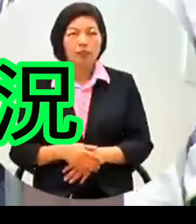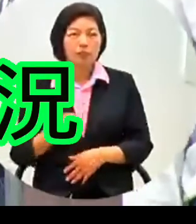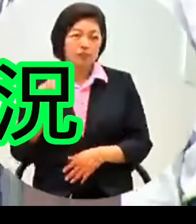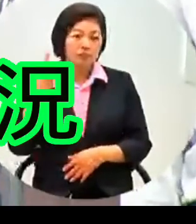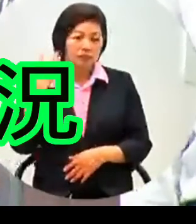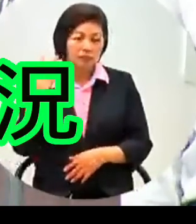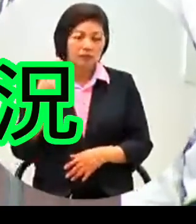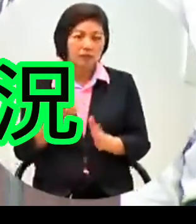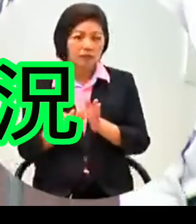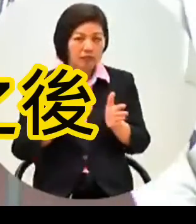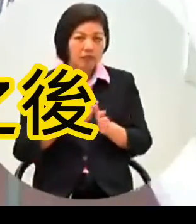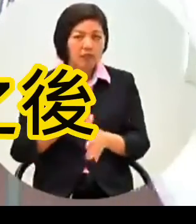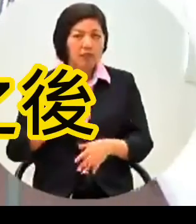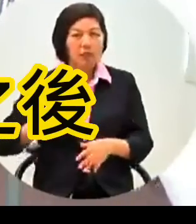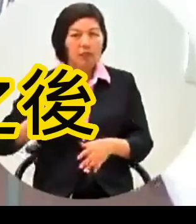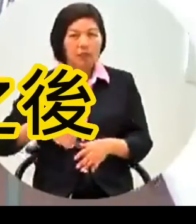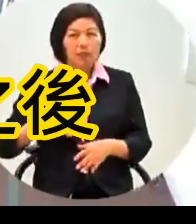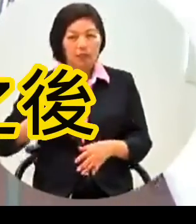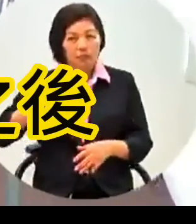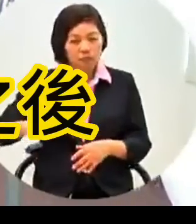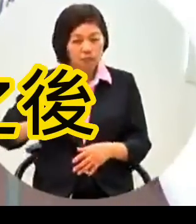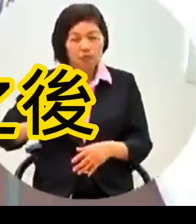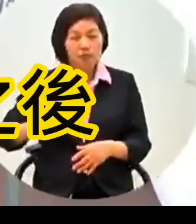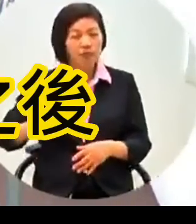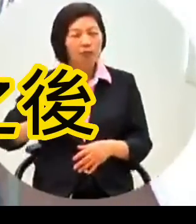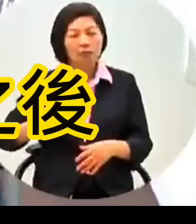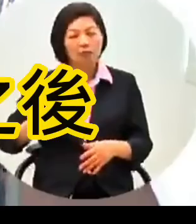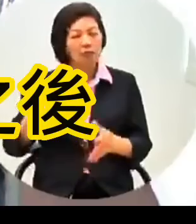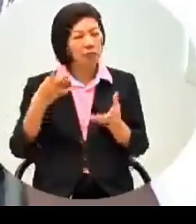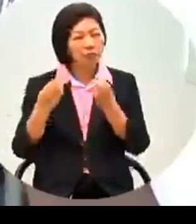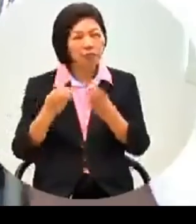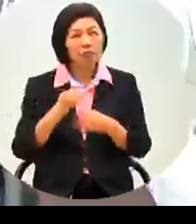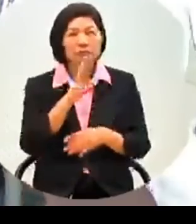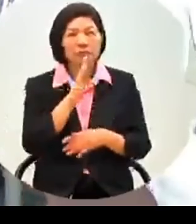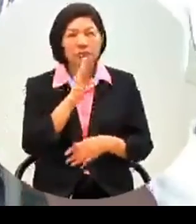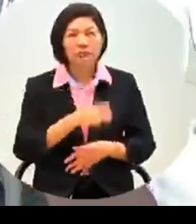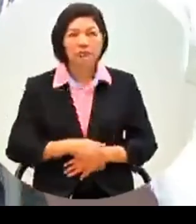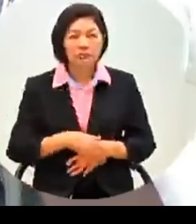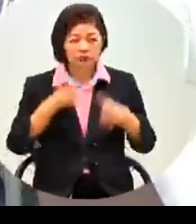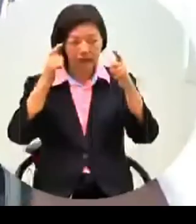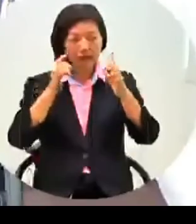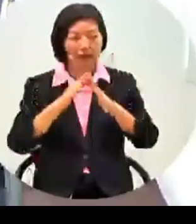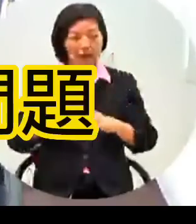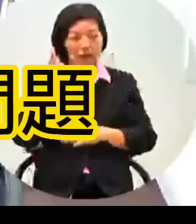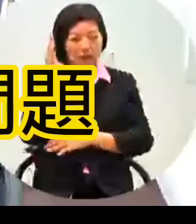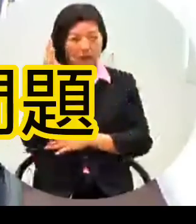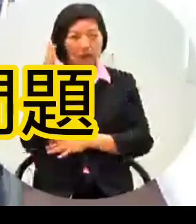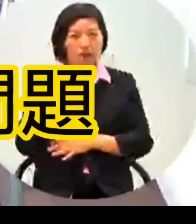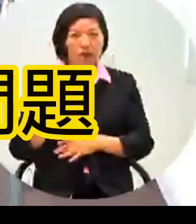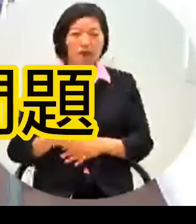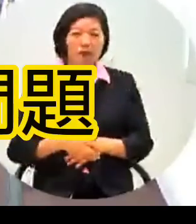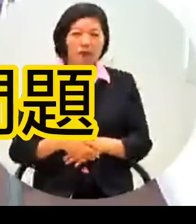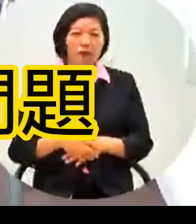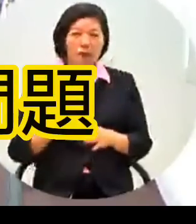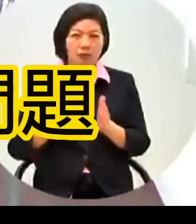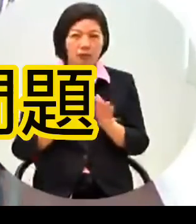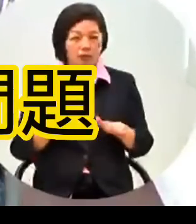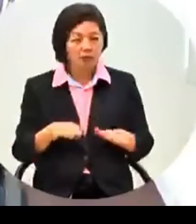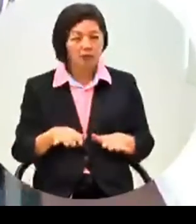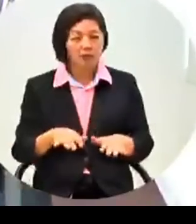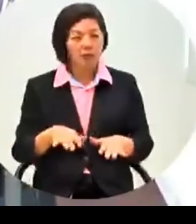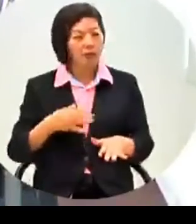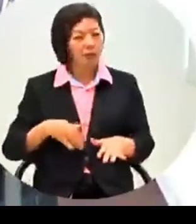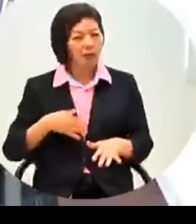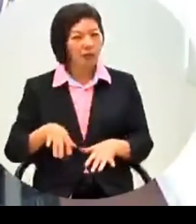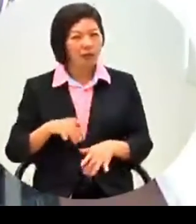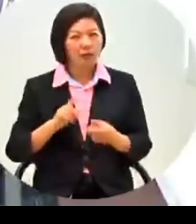示你们没有掌握状况。 但是 你们就是在台积电宣布之后，高雄市政府才知道。我再请问市政府第二个问题，